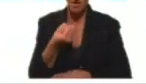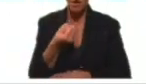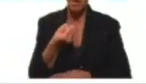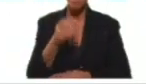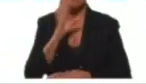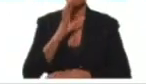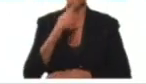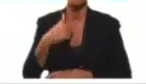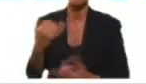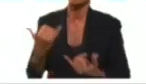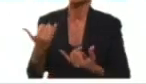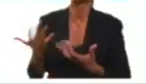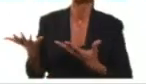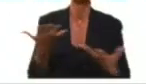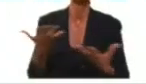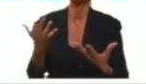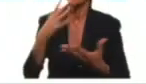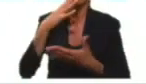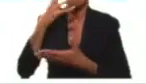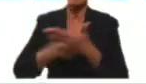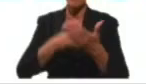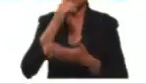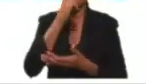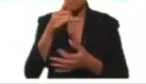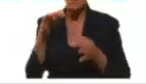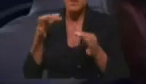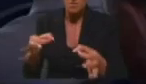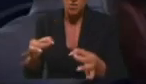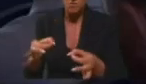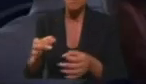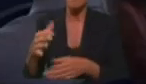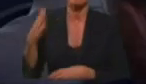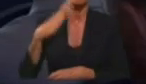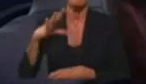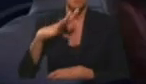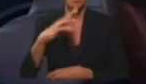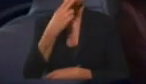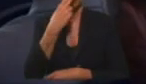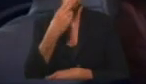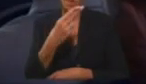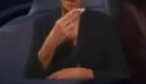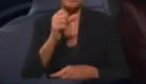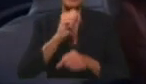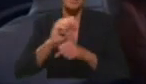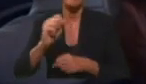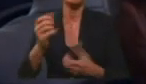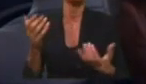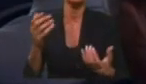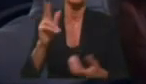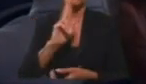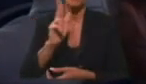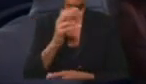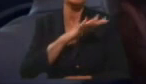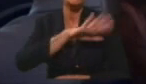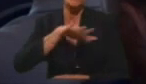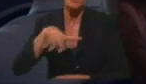mobilność mieszkańców, którzy nie mogą korzystać z samochodów, a warto zauważyć, że często są to nasze dzieci.